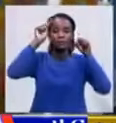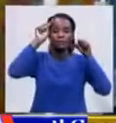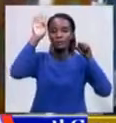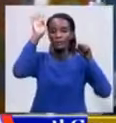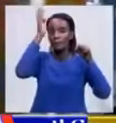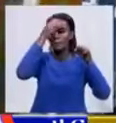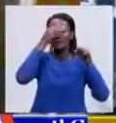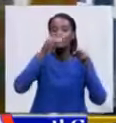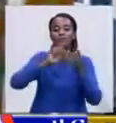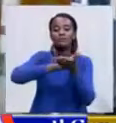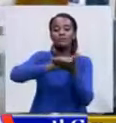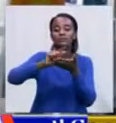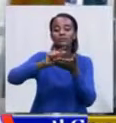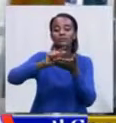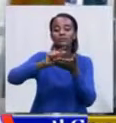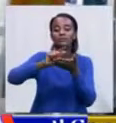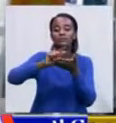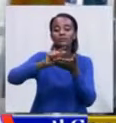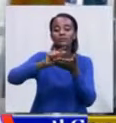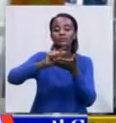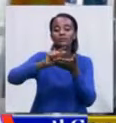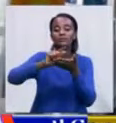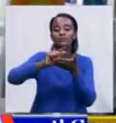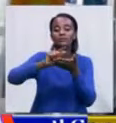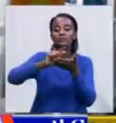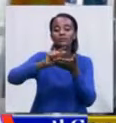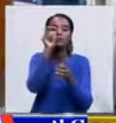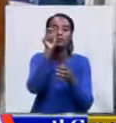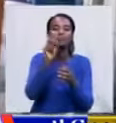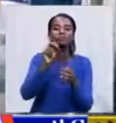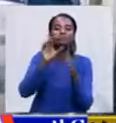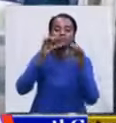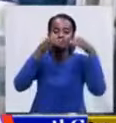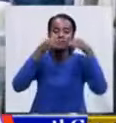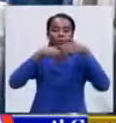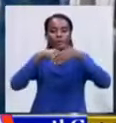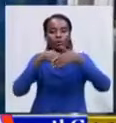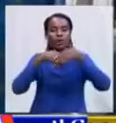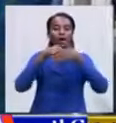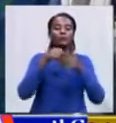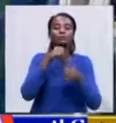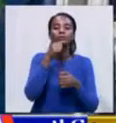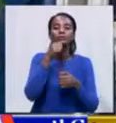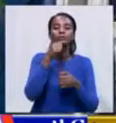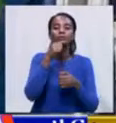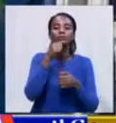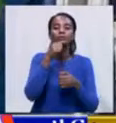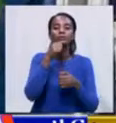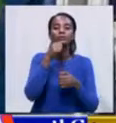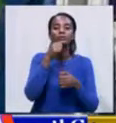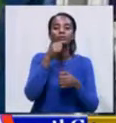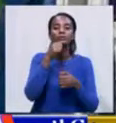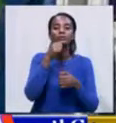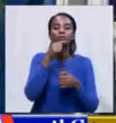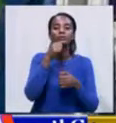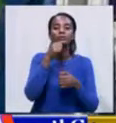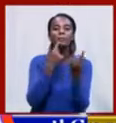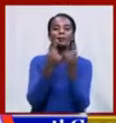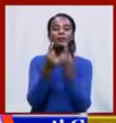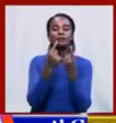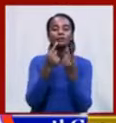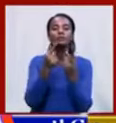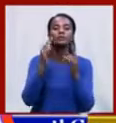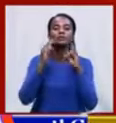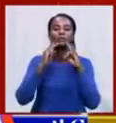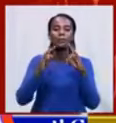ትራምፕ ከሰሞኑ ወረርሽኙ ከቻይና ዋን ከተማ ላብራቶሪ ወጣ አልወጣ የሚለውን እናጣራለን ሲሉ መናገራቸውን